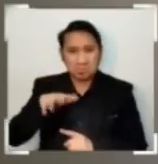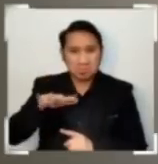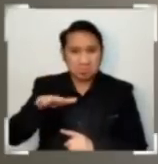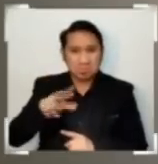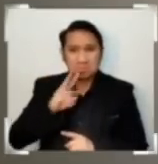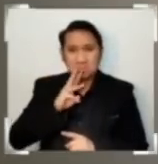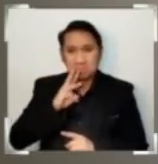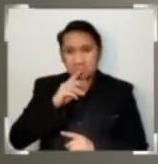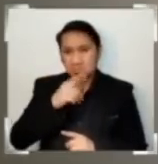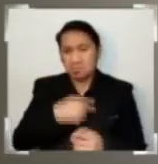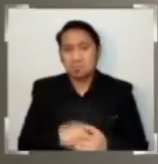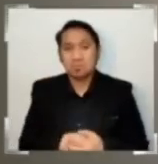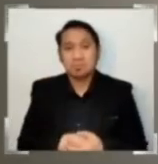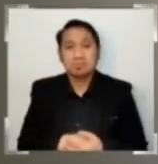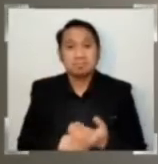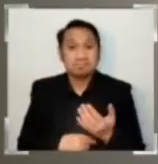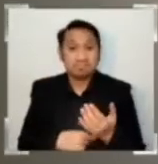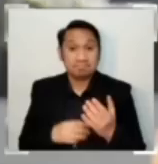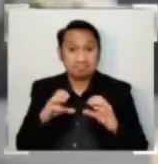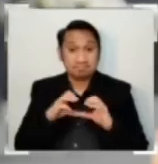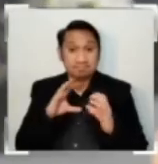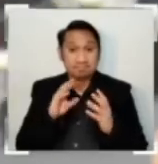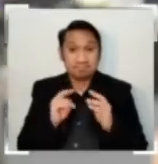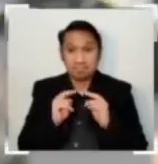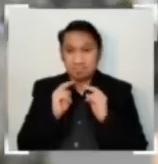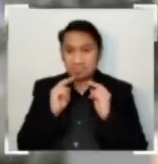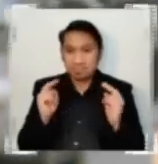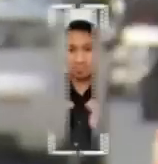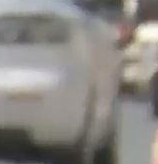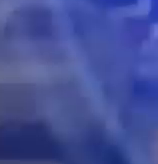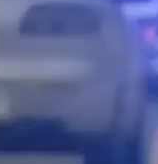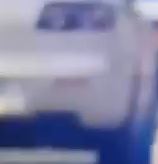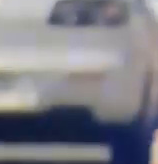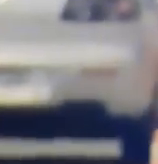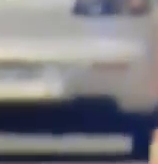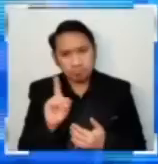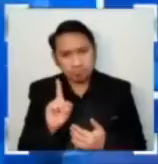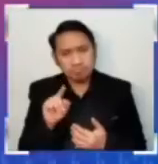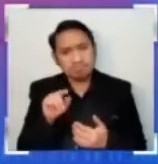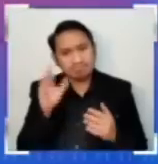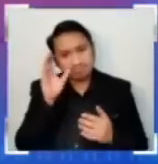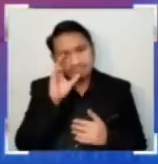amihan. Para sa GMA Integrated News, Mariz Umali ang inyong saksi.